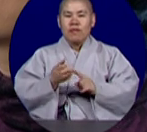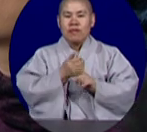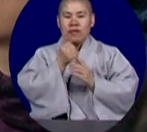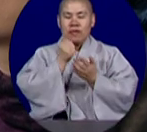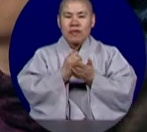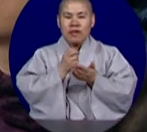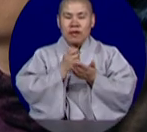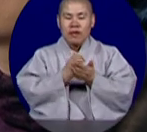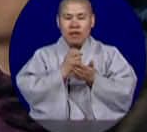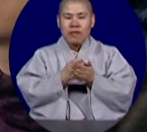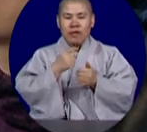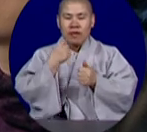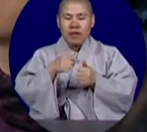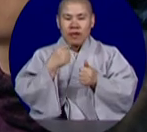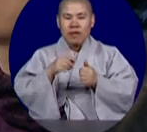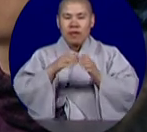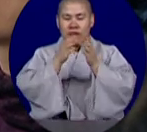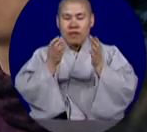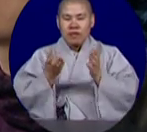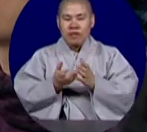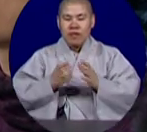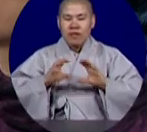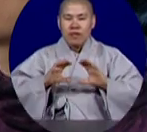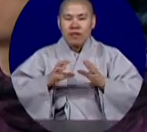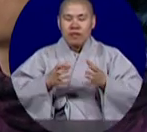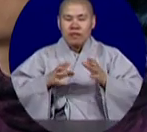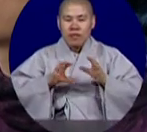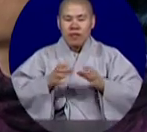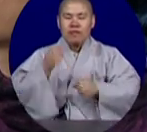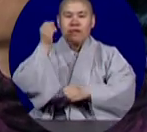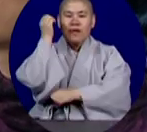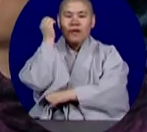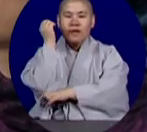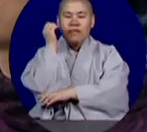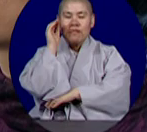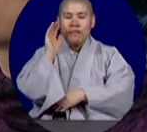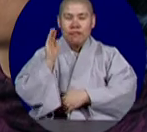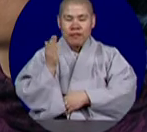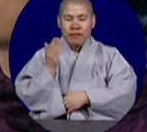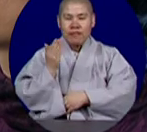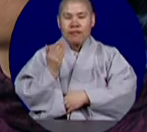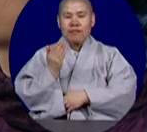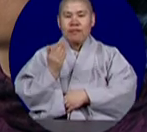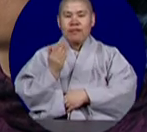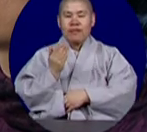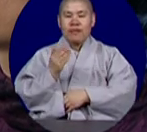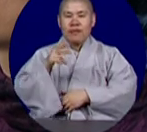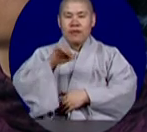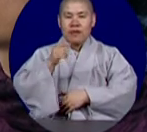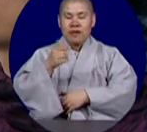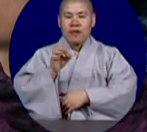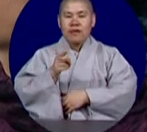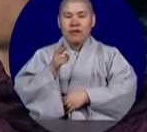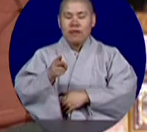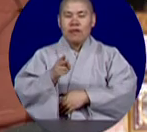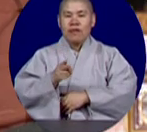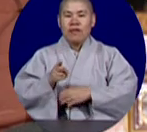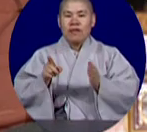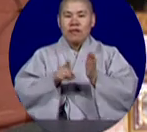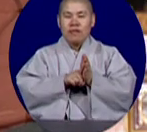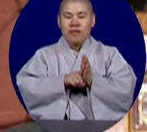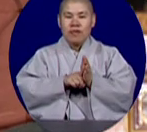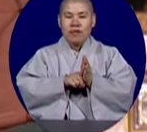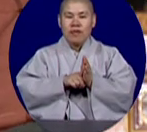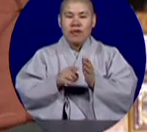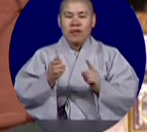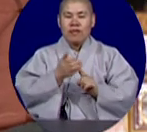불법성과 우주 만물 일체 중생의 근본이다. 신 근본이다. 진여를 믿고